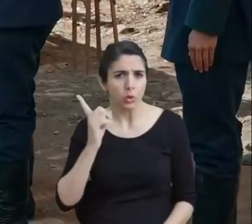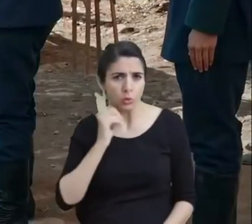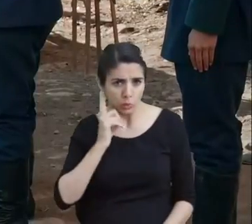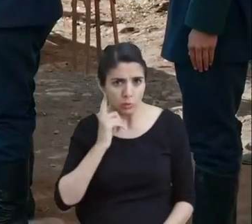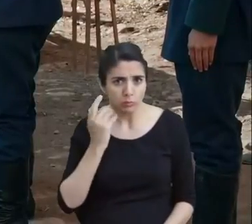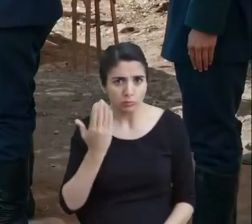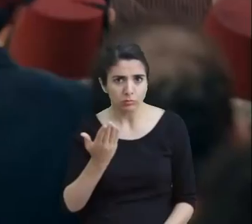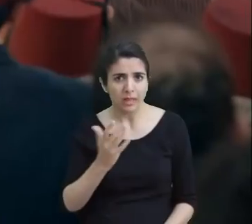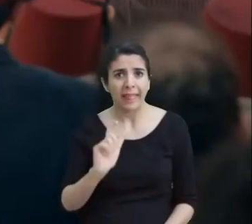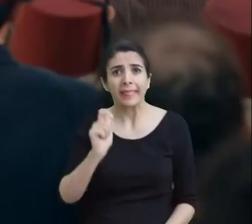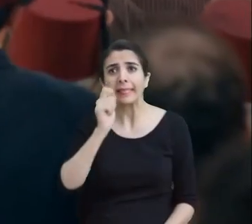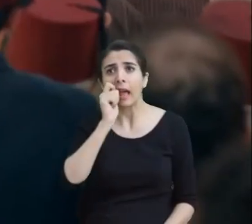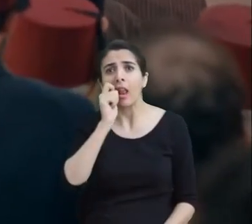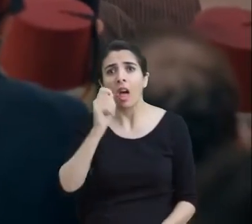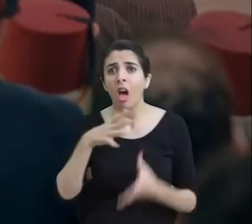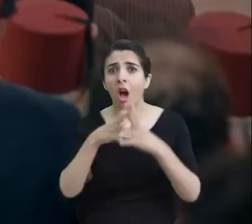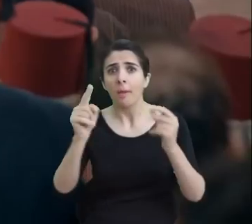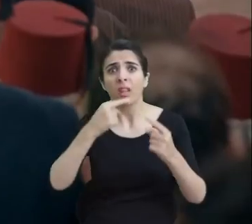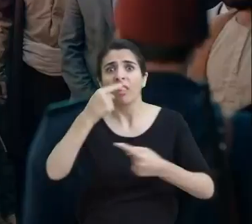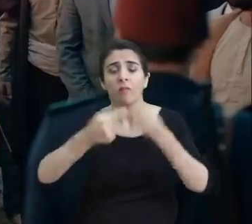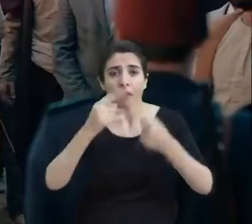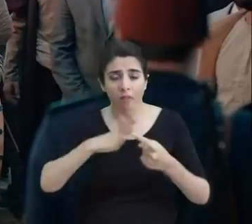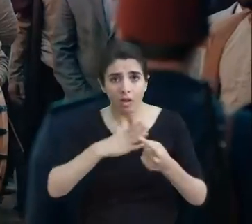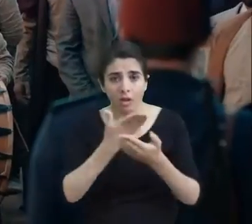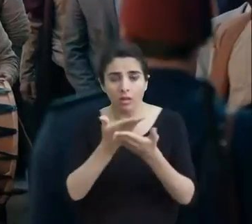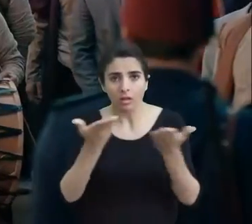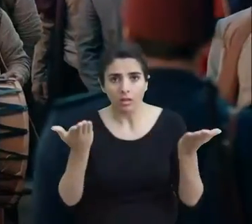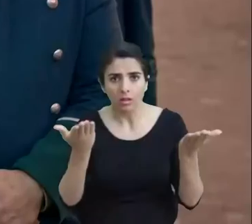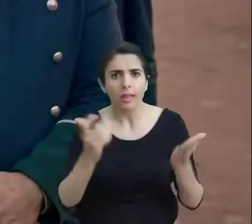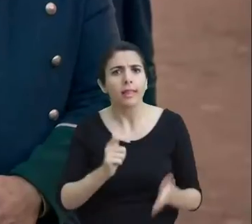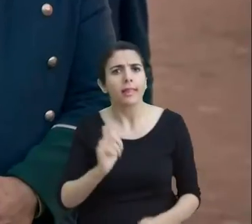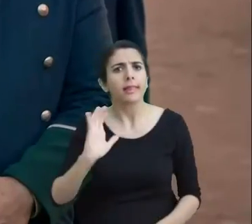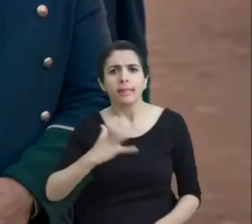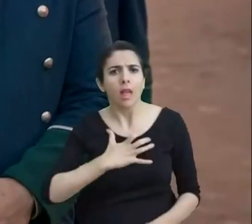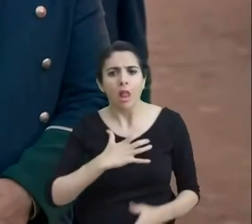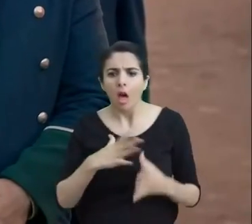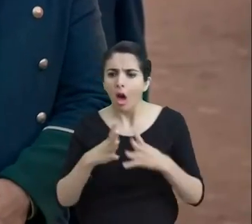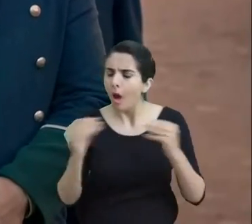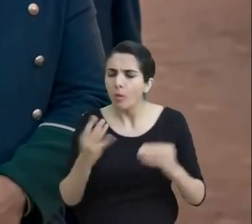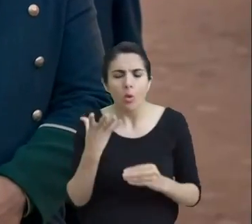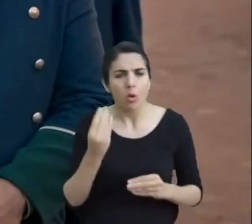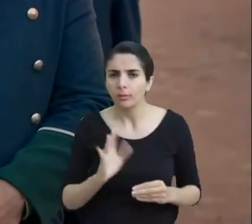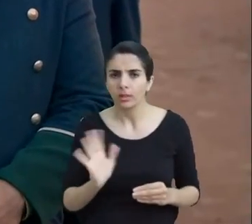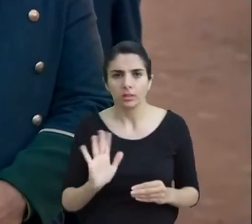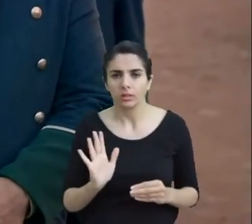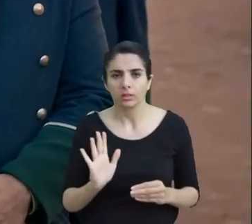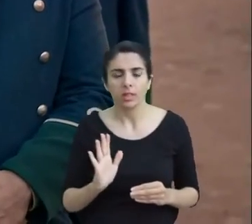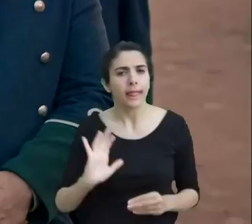Duydum ki dinin elden gittiğini söylermişsiniz. Din elden gitmez